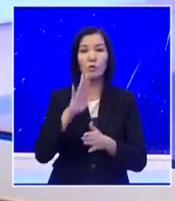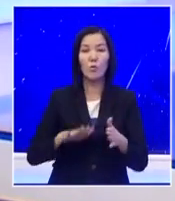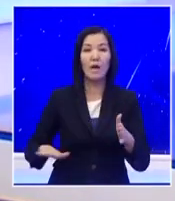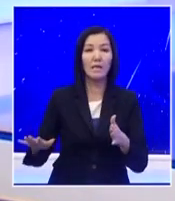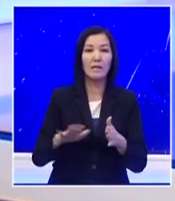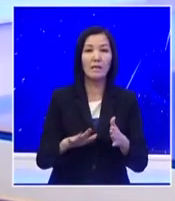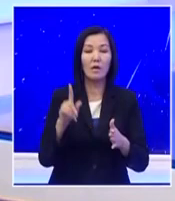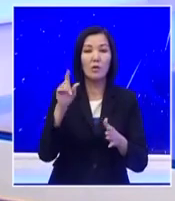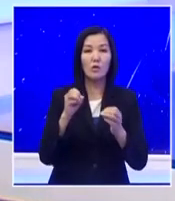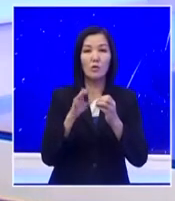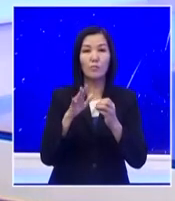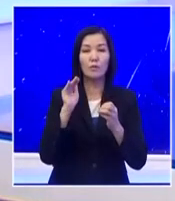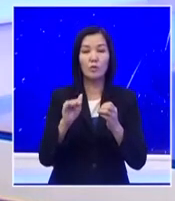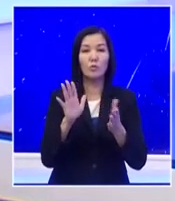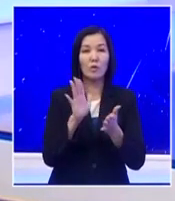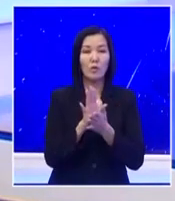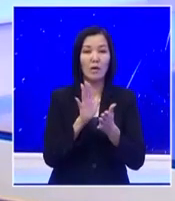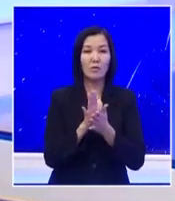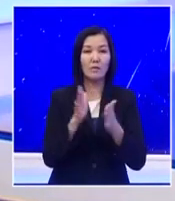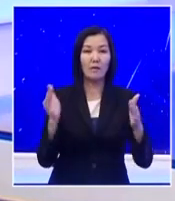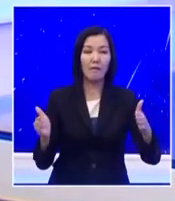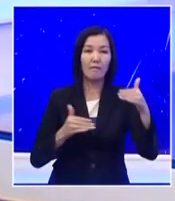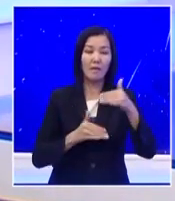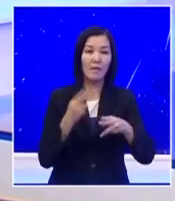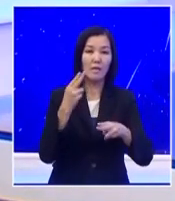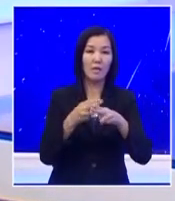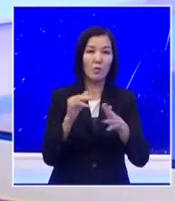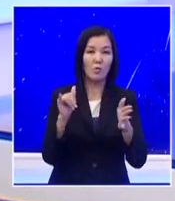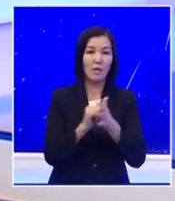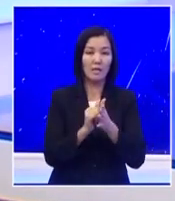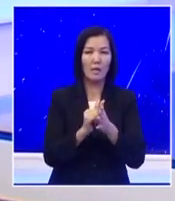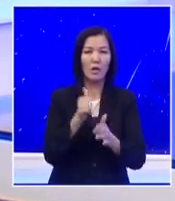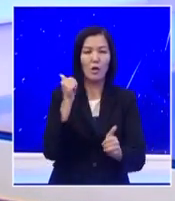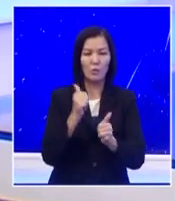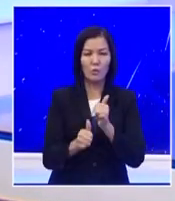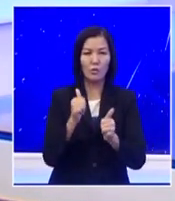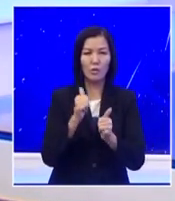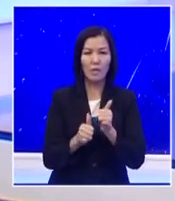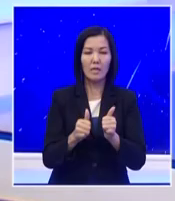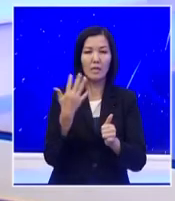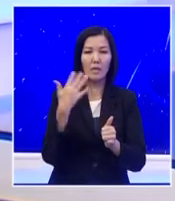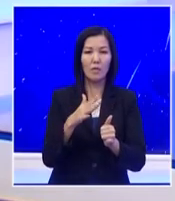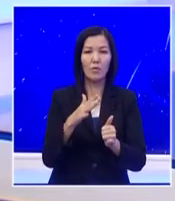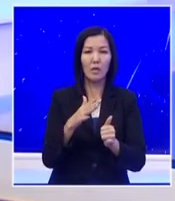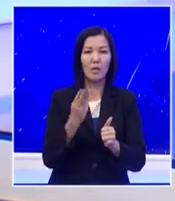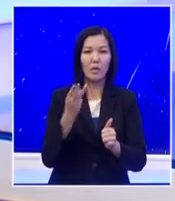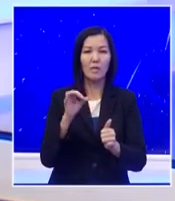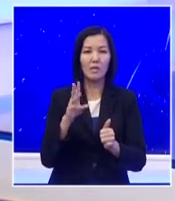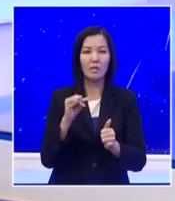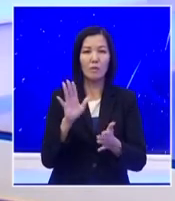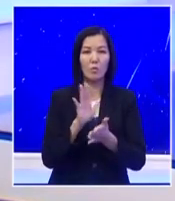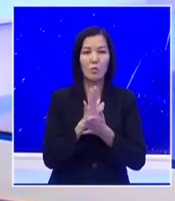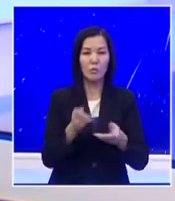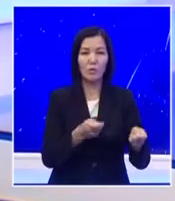маңайына 115-ке жуық қоқыс контейнері орнатылған. Күніне мамандар көмегімен демалыс орындарынан 50-ге тарта текше метр қоқыс